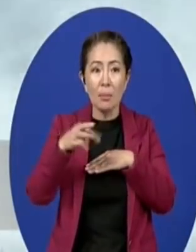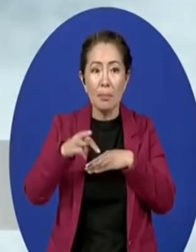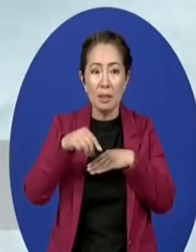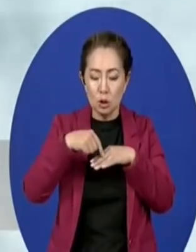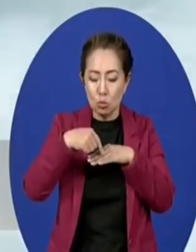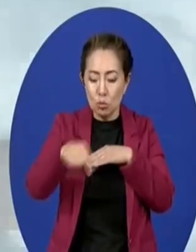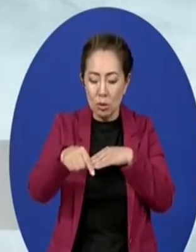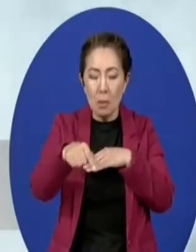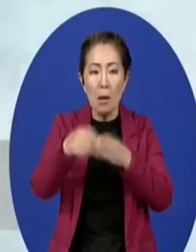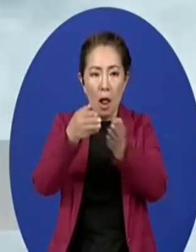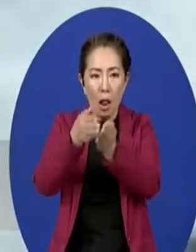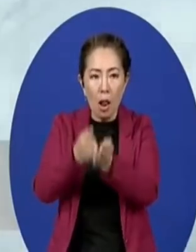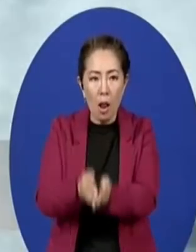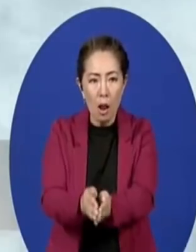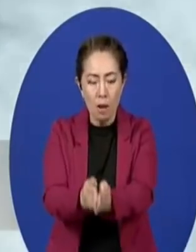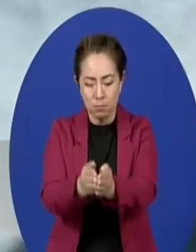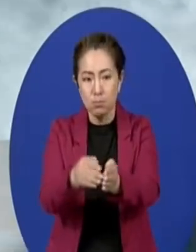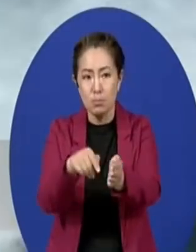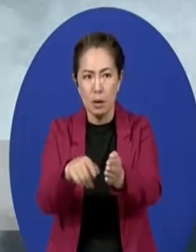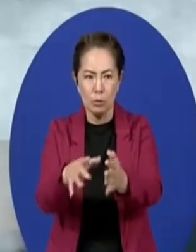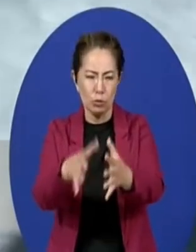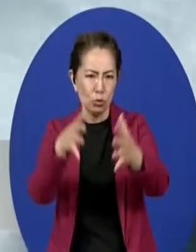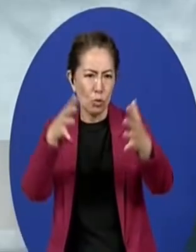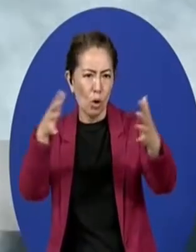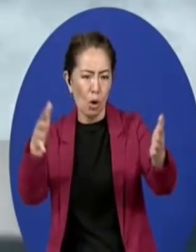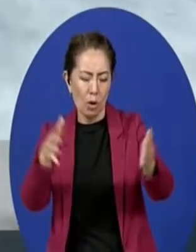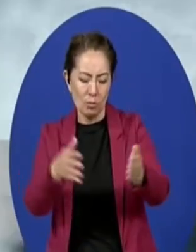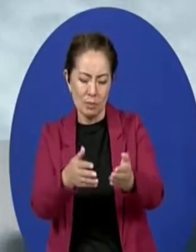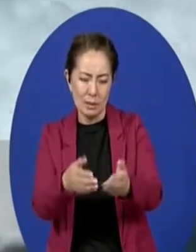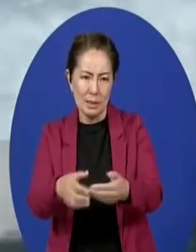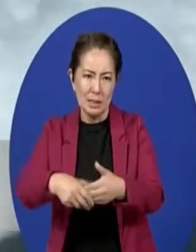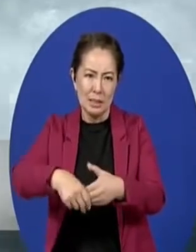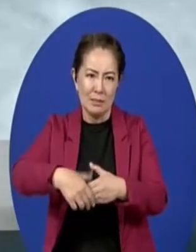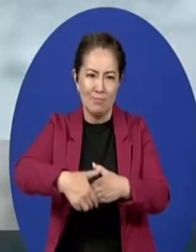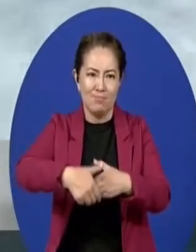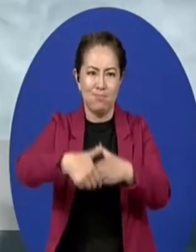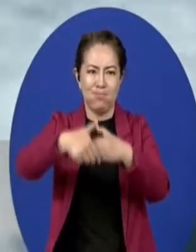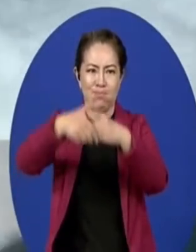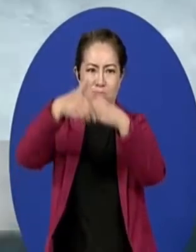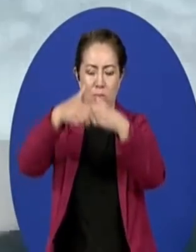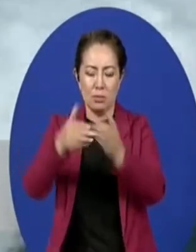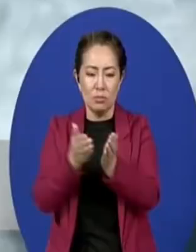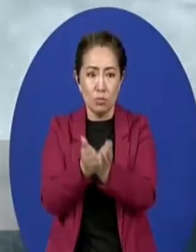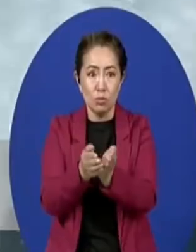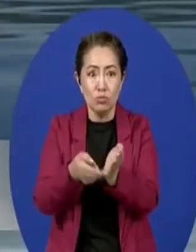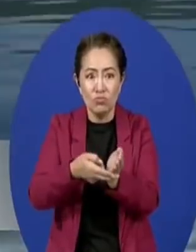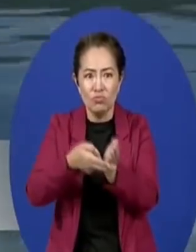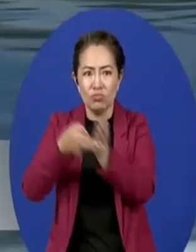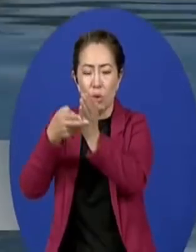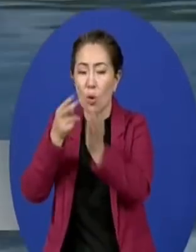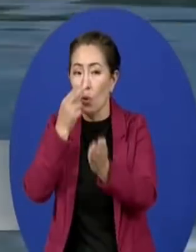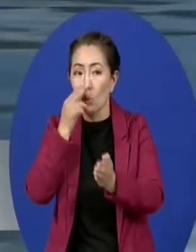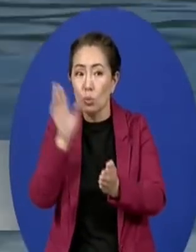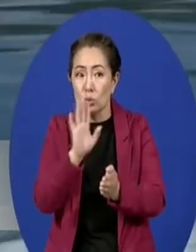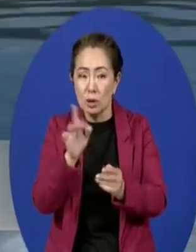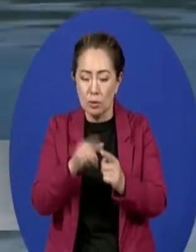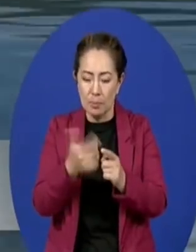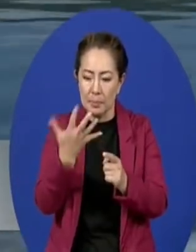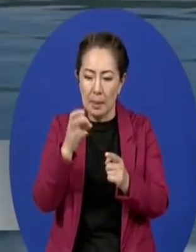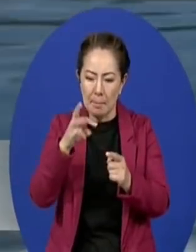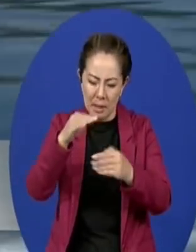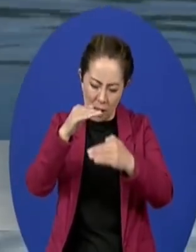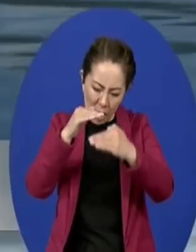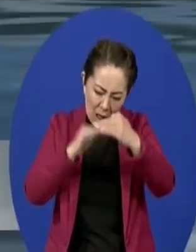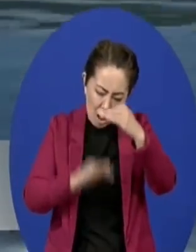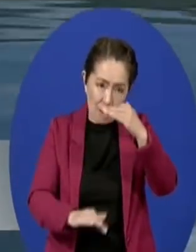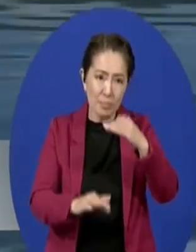байгааг тогтоосон байна. За Монгол Улсын хувьд өмнө нь ийм том хэмжээний хөлөг татан гаргах аврах ажиллагаа явуулсан туршлагагүй. Нуурын 50 метрийн гүн